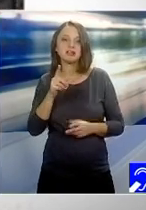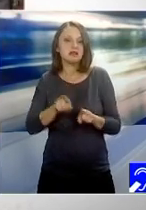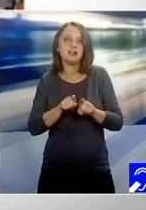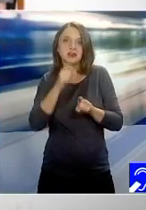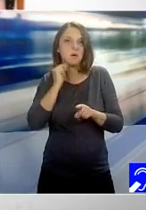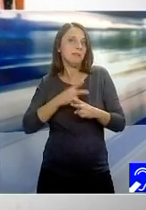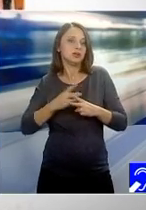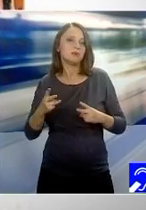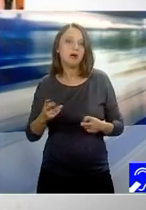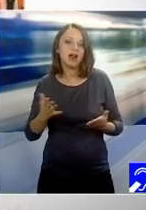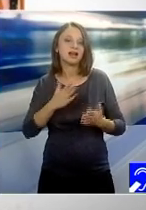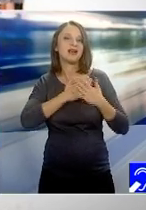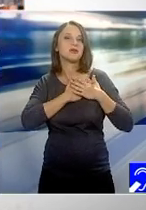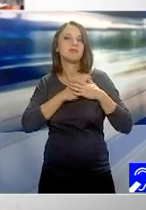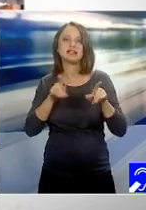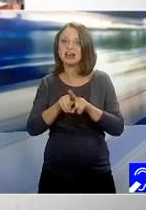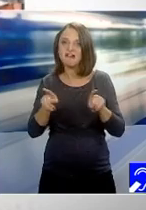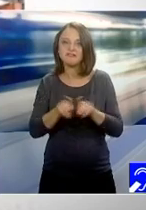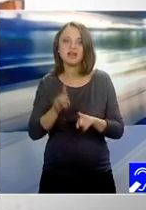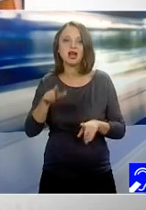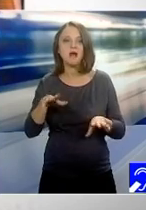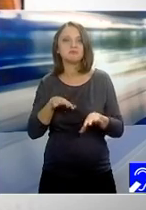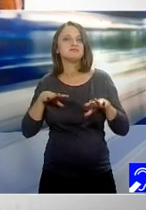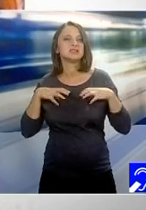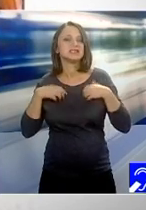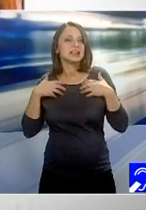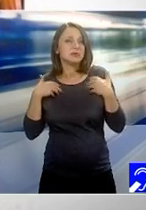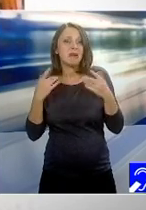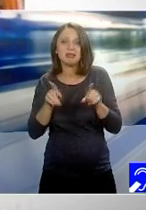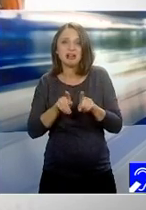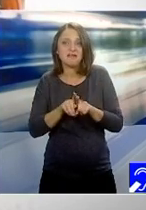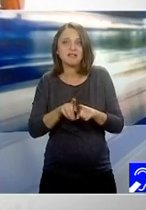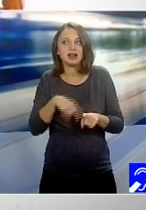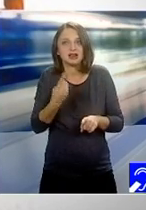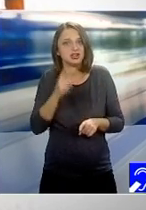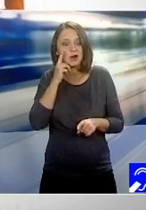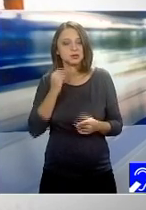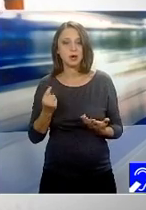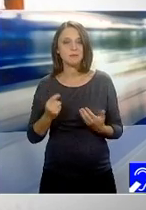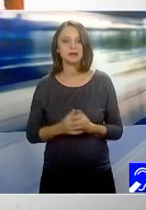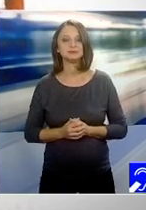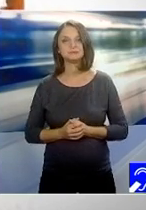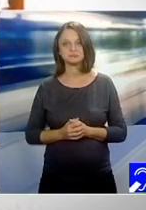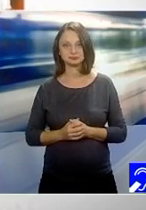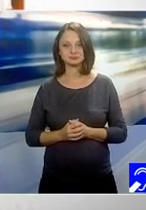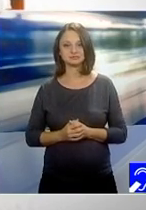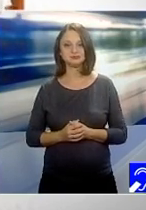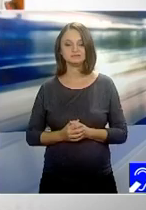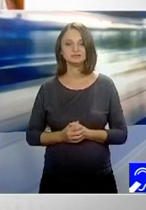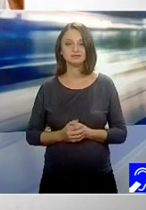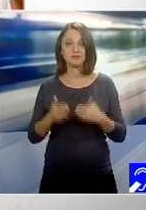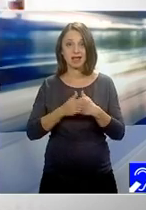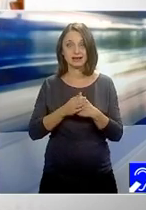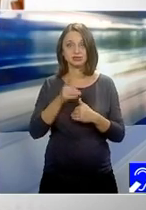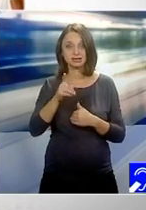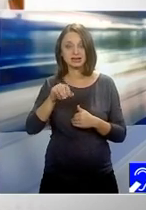normali, care iubesc la fel, care au aceleași trăiri și aceleași sentimente ca ceilalți sănătoși. Alături de tine,